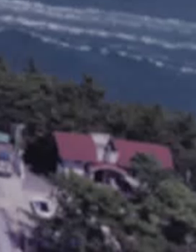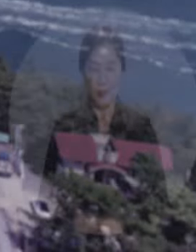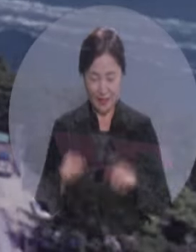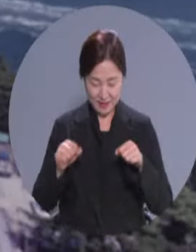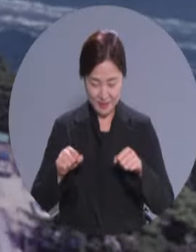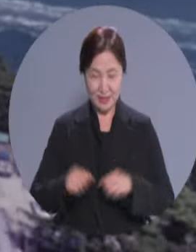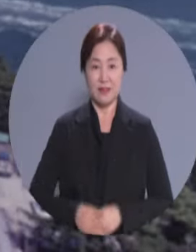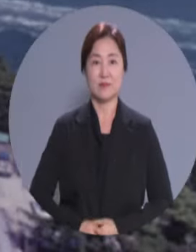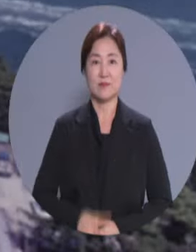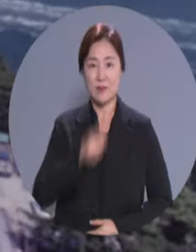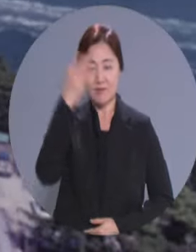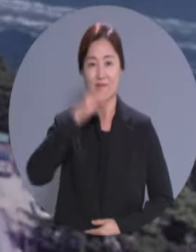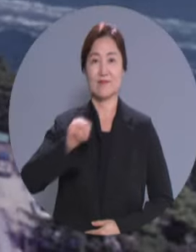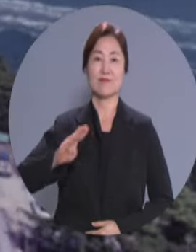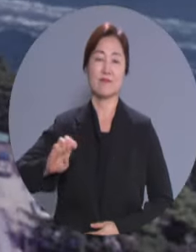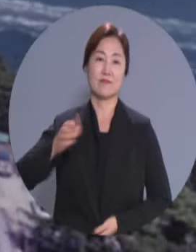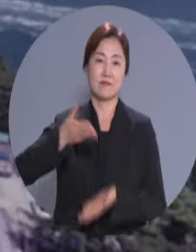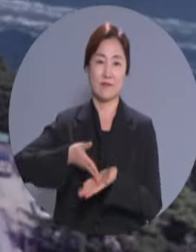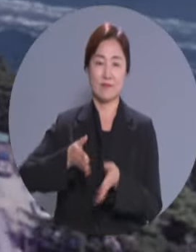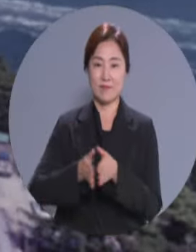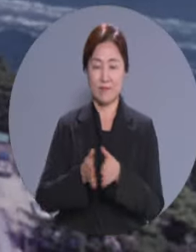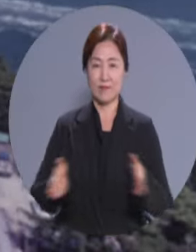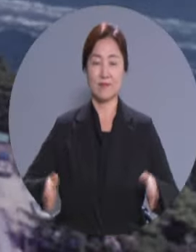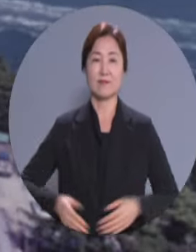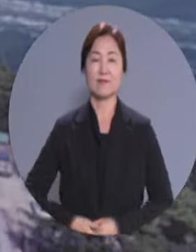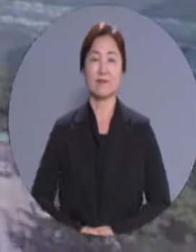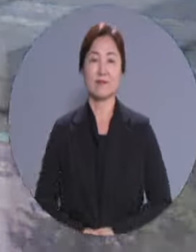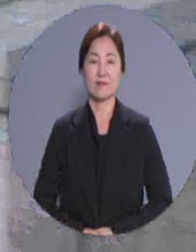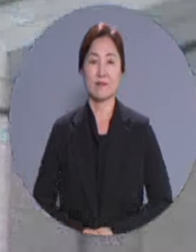여러분 안녕하십니까. 여수 MBC 뉴스데스크입니다.